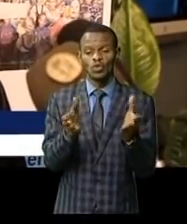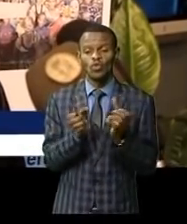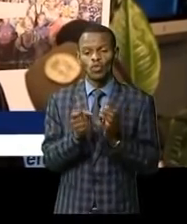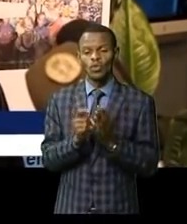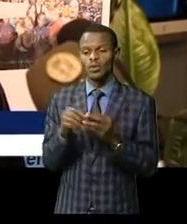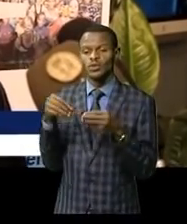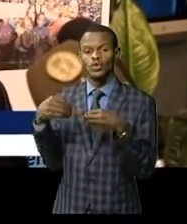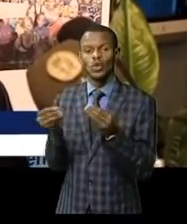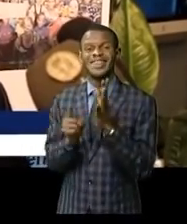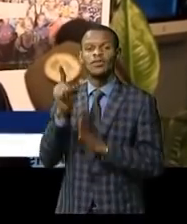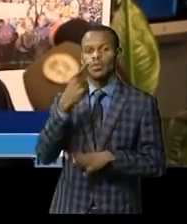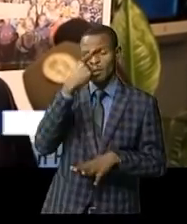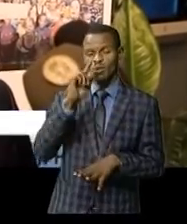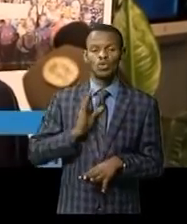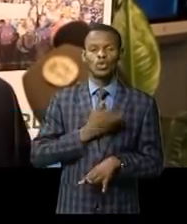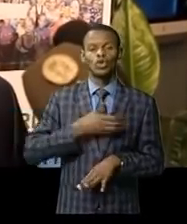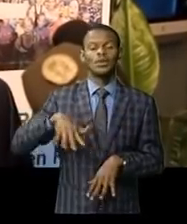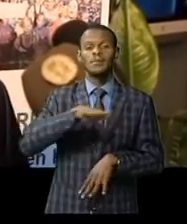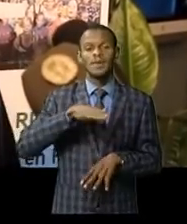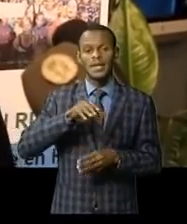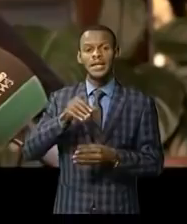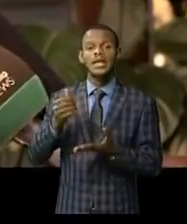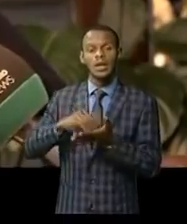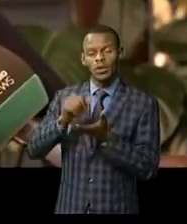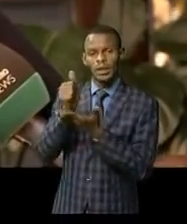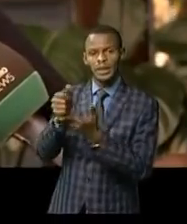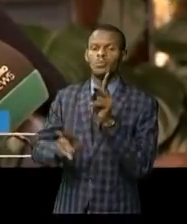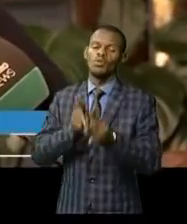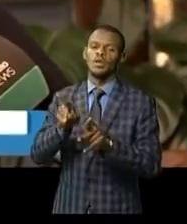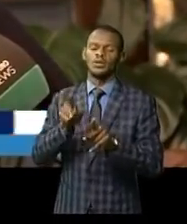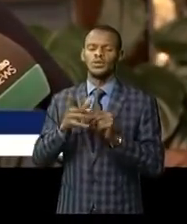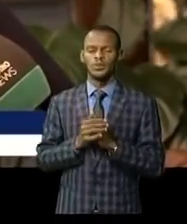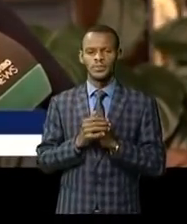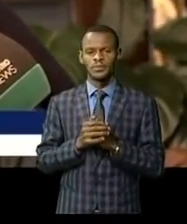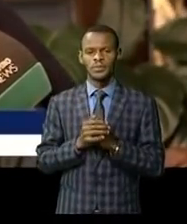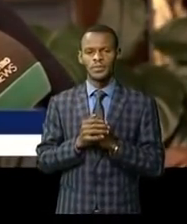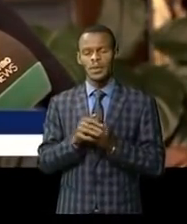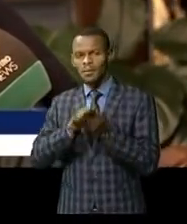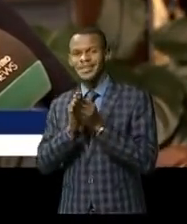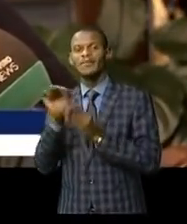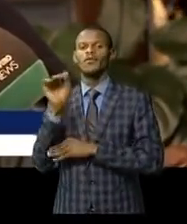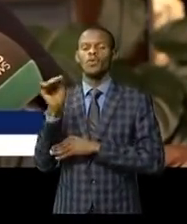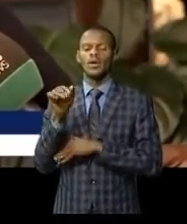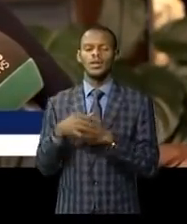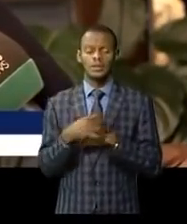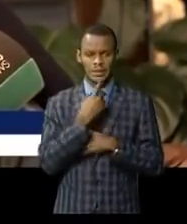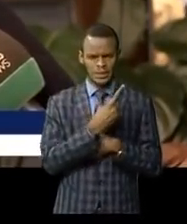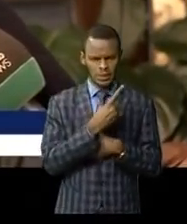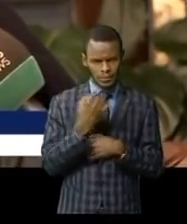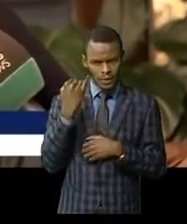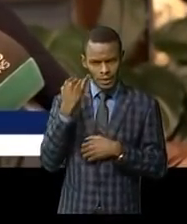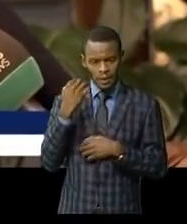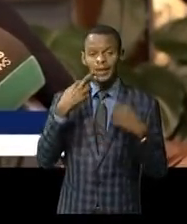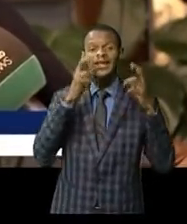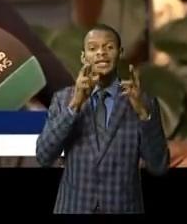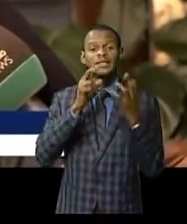donner une alternative à l'utilisation de la forêt. La réussite de ce processus ne passera que par le respect strict de la